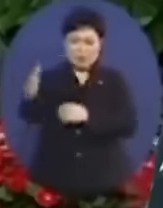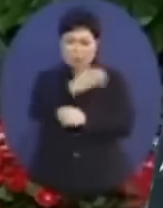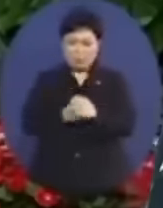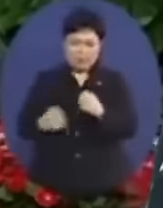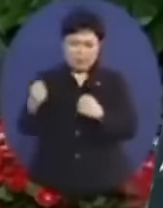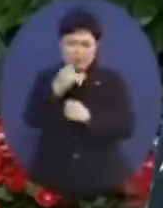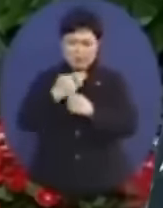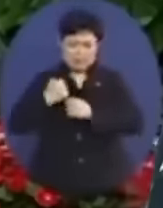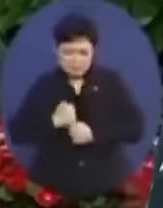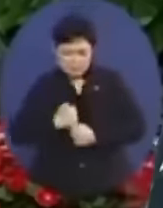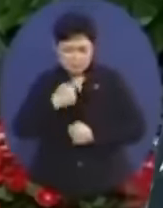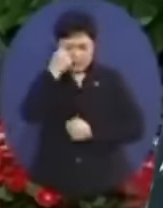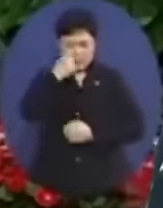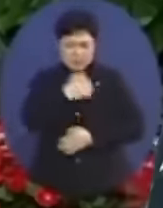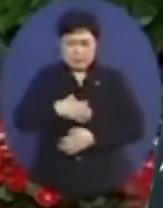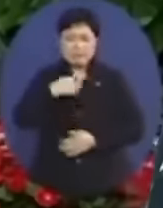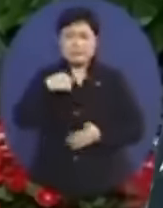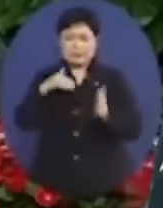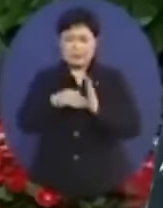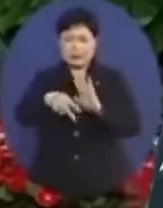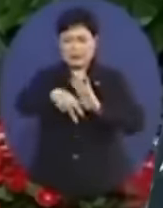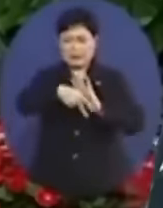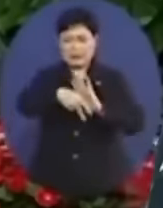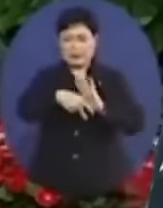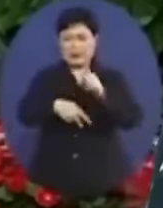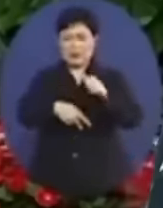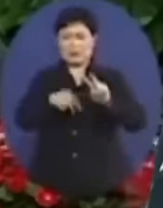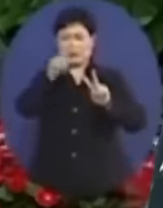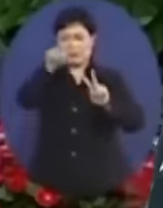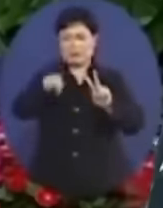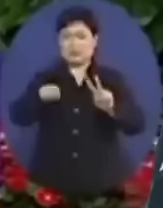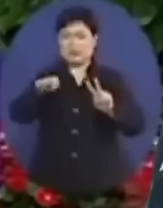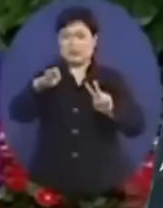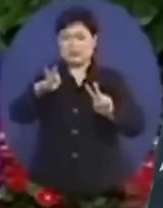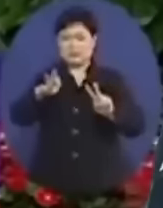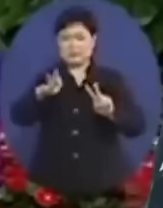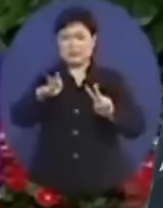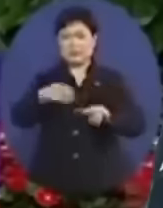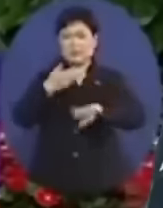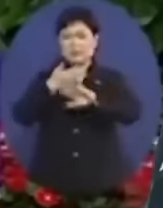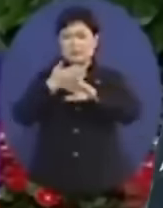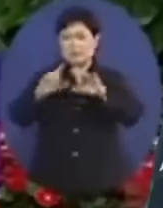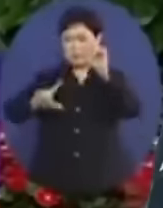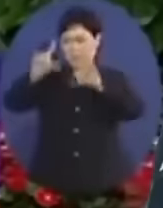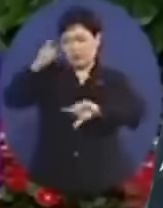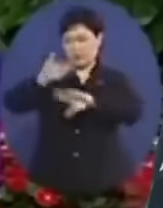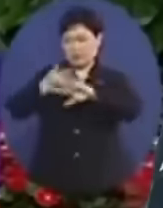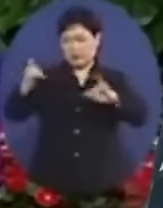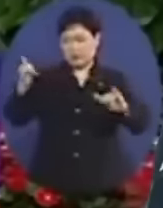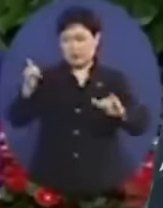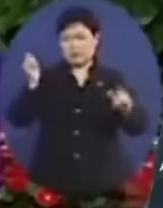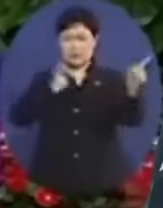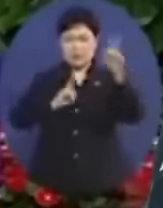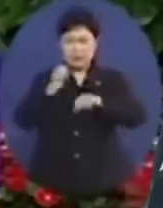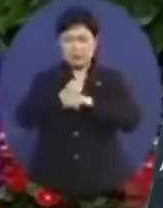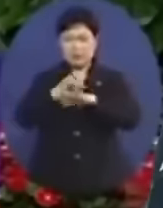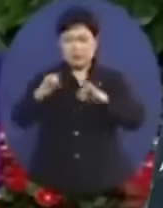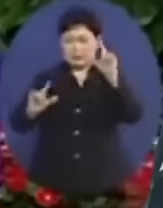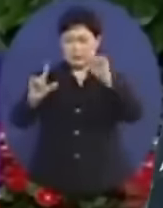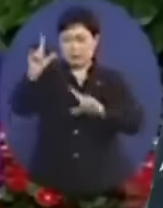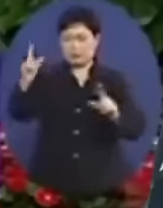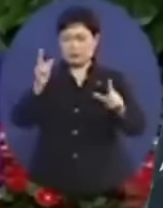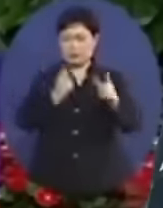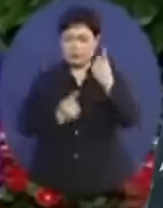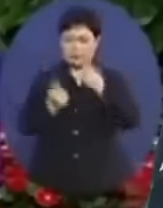슬픔을 당하였습니다 이사야 52장 14절에 그의 모이 인보다 상하 그의 모습이 사람들보다 상하였으므로